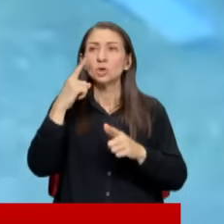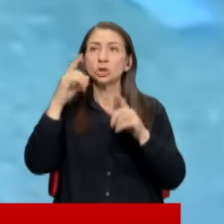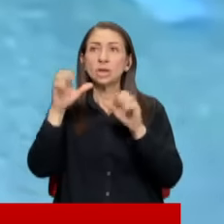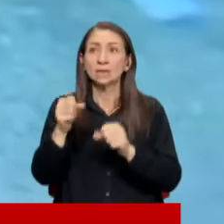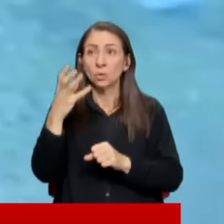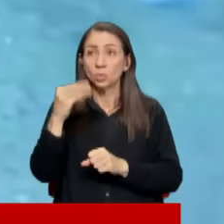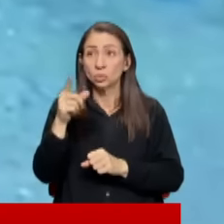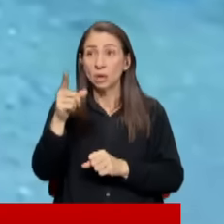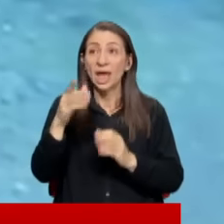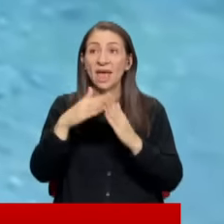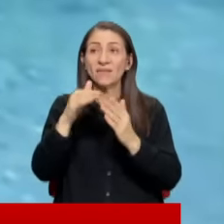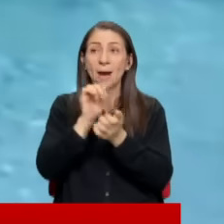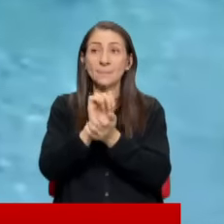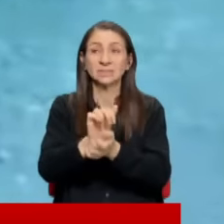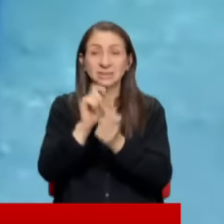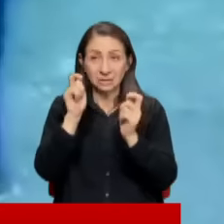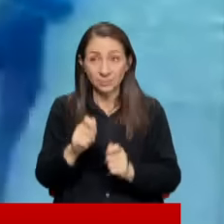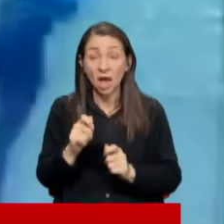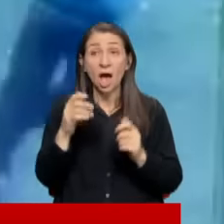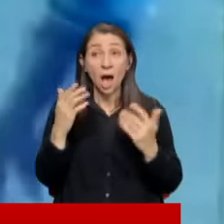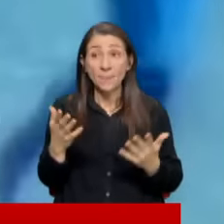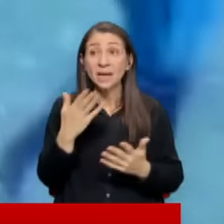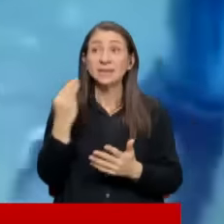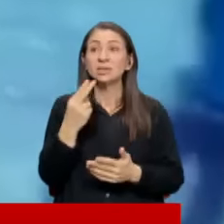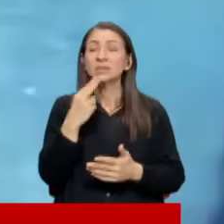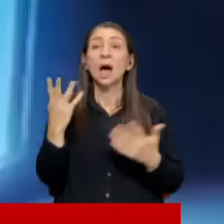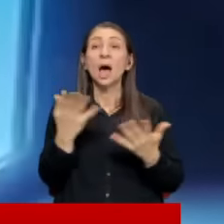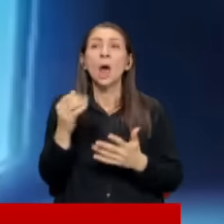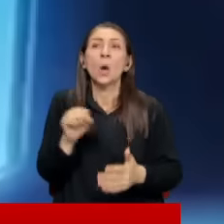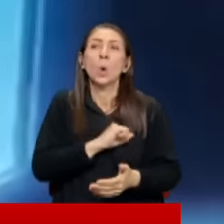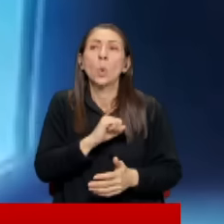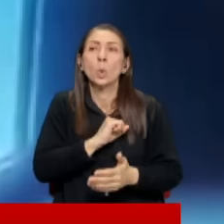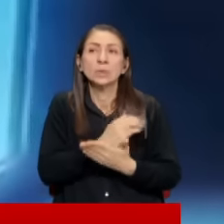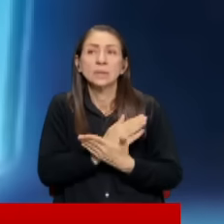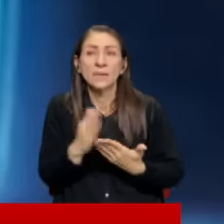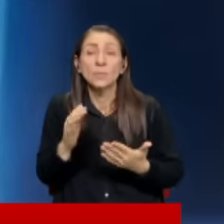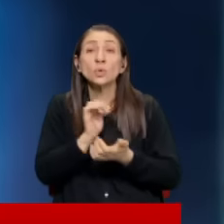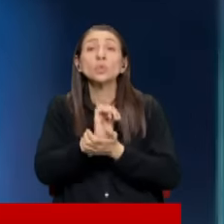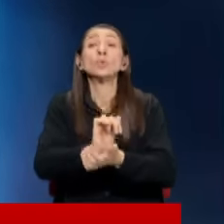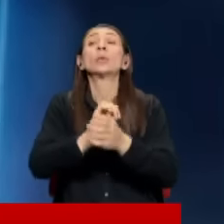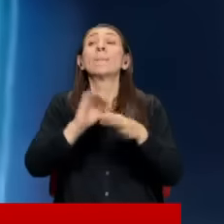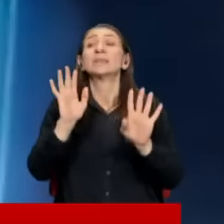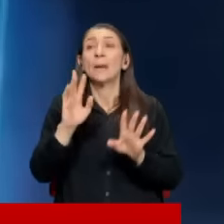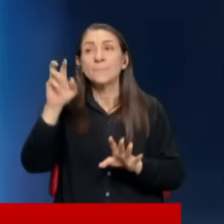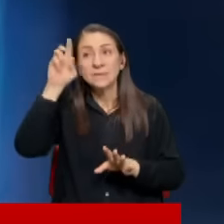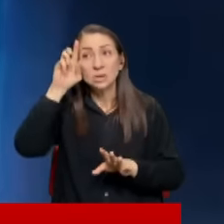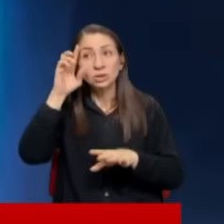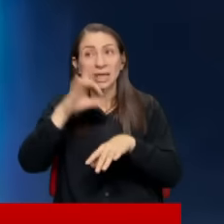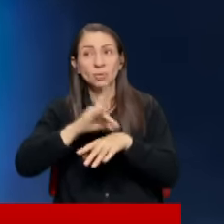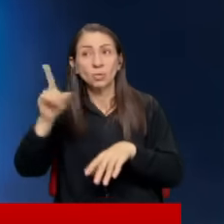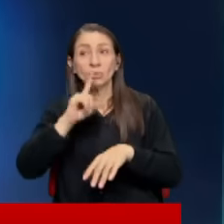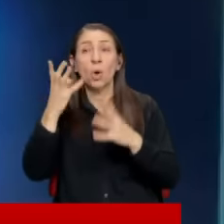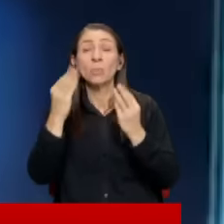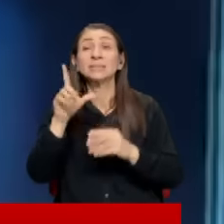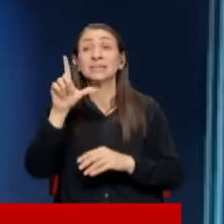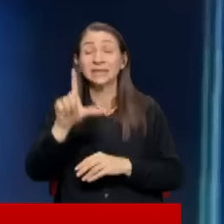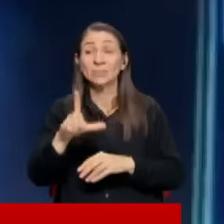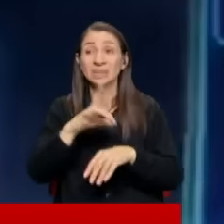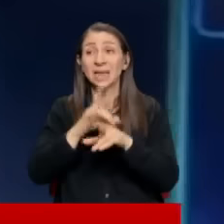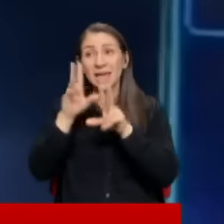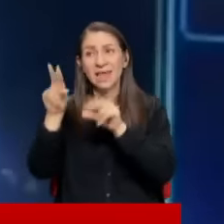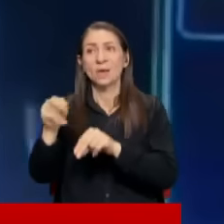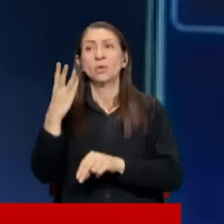gözaltına alındı. Ev hapsine çarptırıldı. Ancak genç kadın hala korku içinde. Tutuklanmasa bile psikolojik tedavi görmesi için